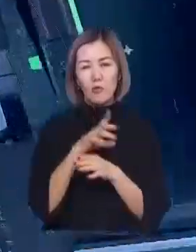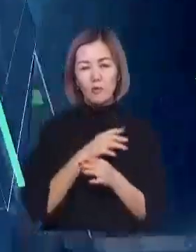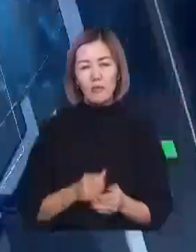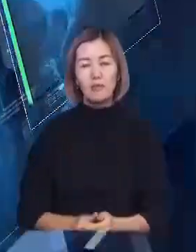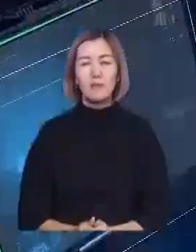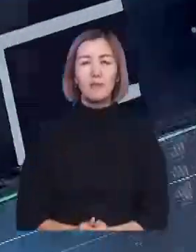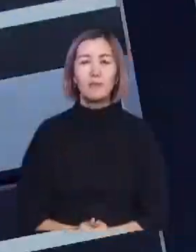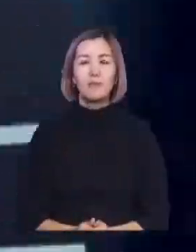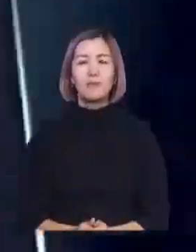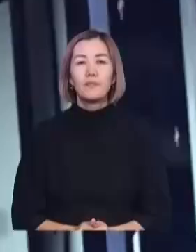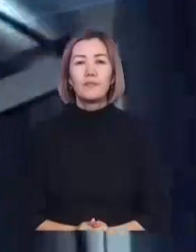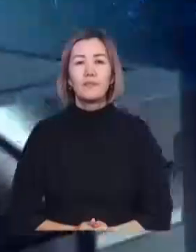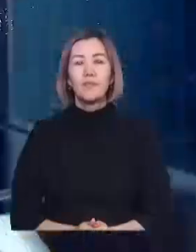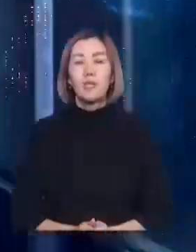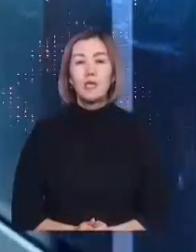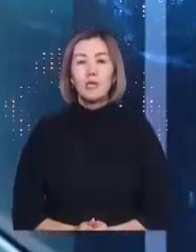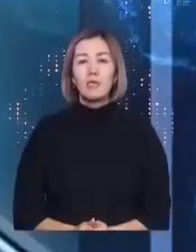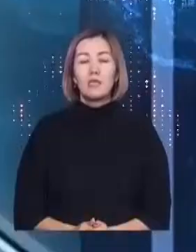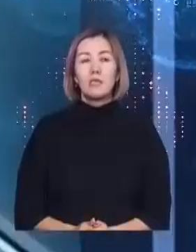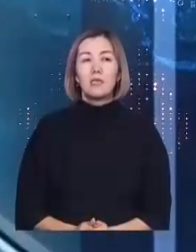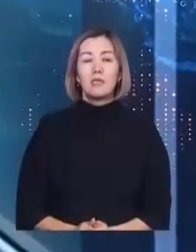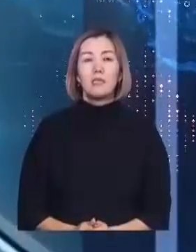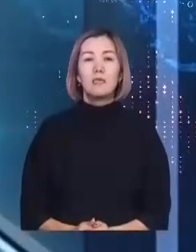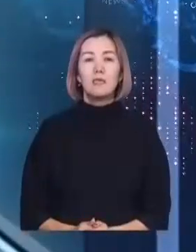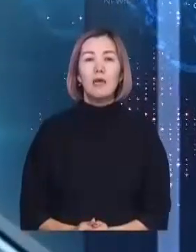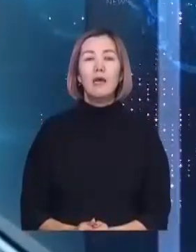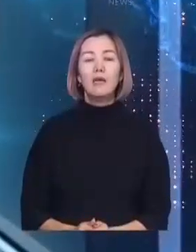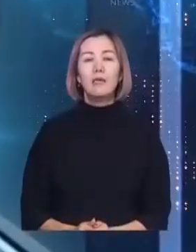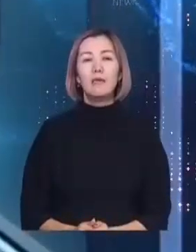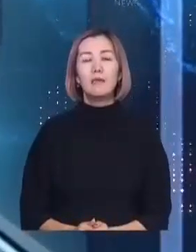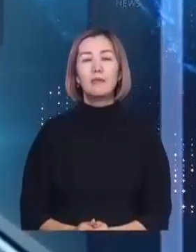тапсырды. Жарқын Нұрланұлы, Жасұлан Шымкенже, Жетісу телеарнасы.